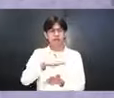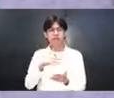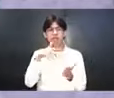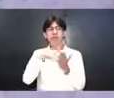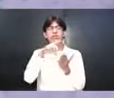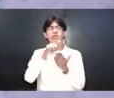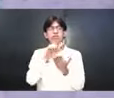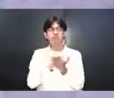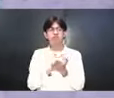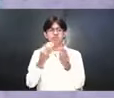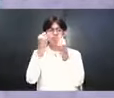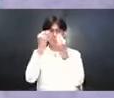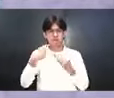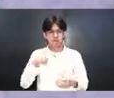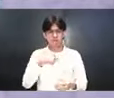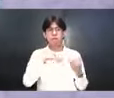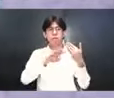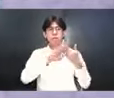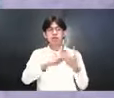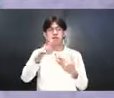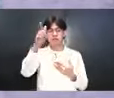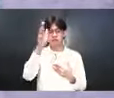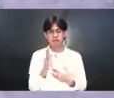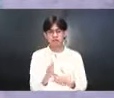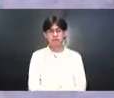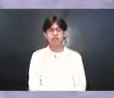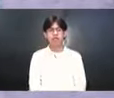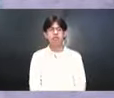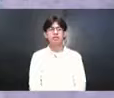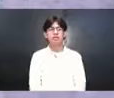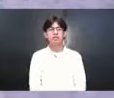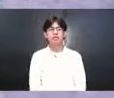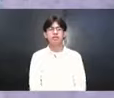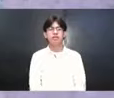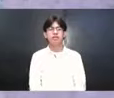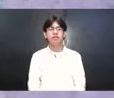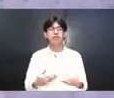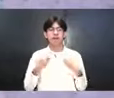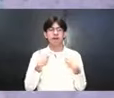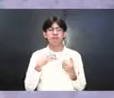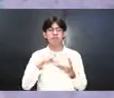back home to His embrace. There is a parable that Jesus